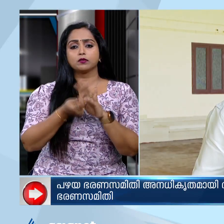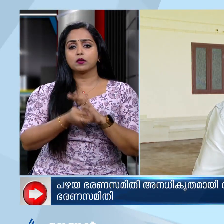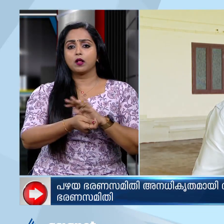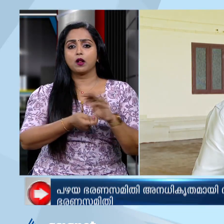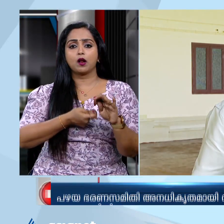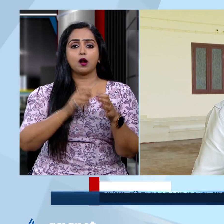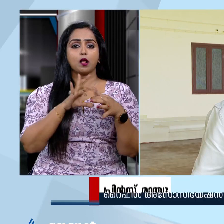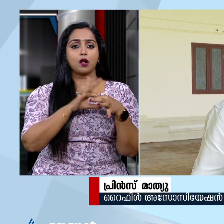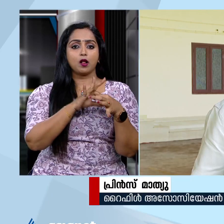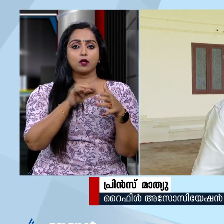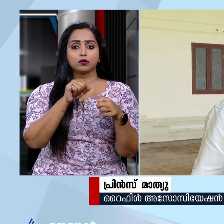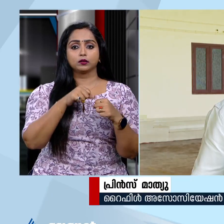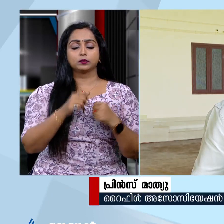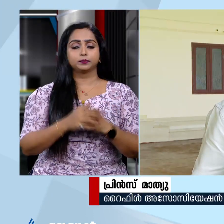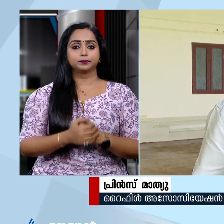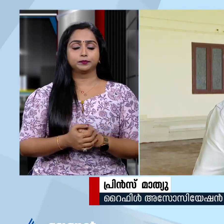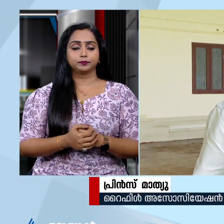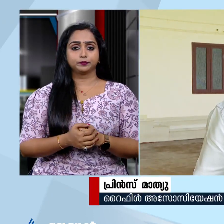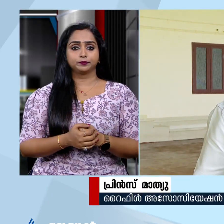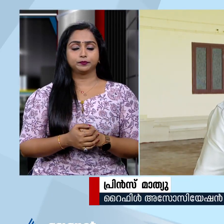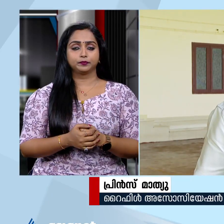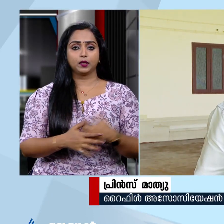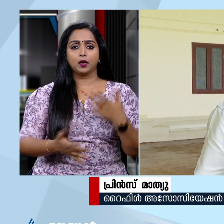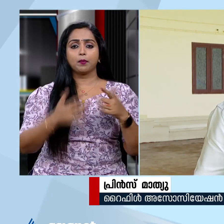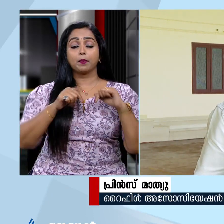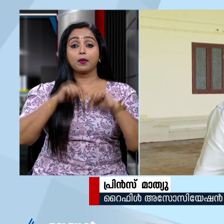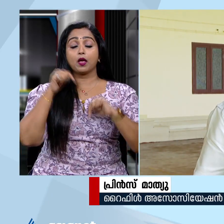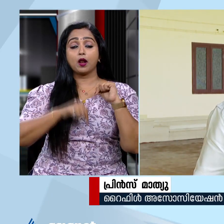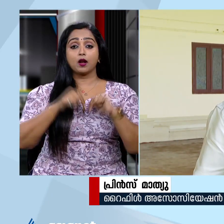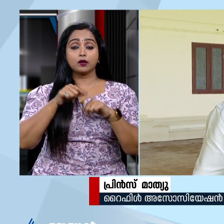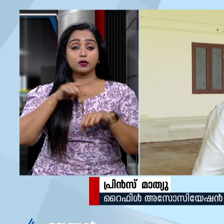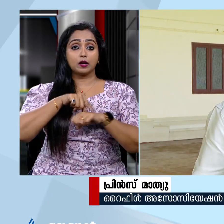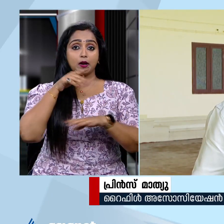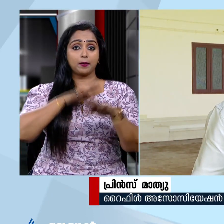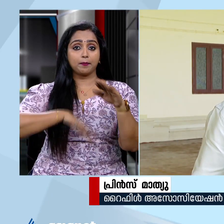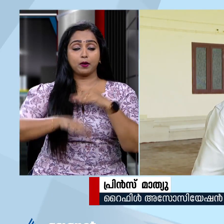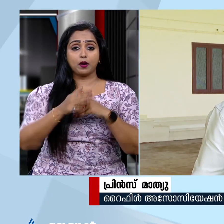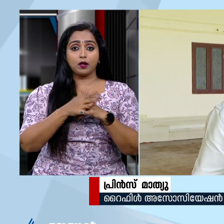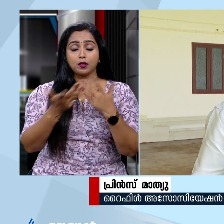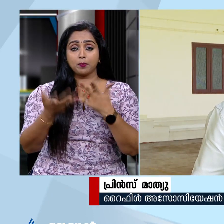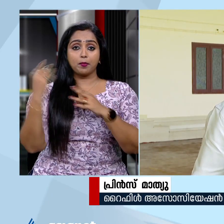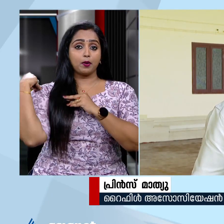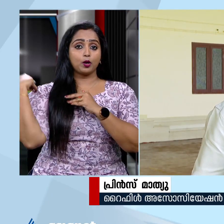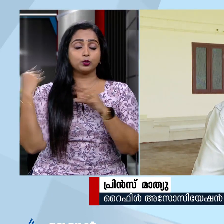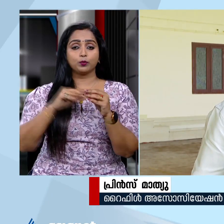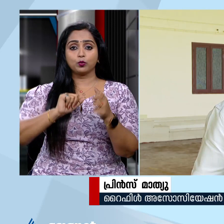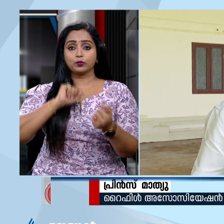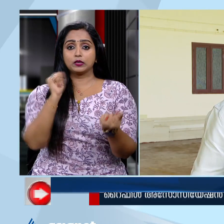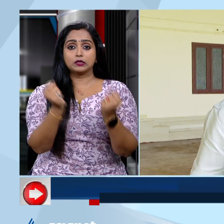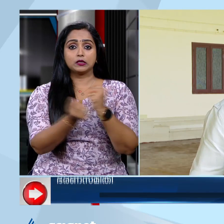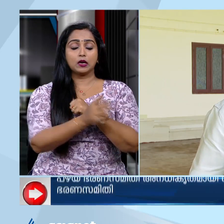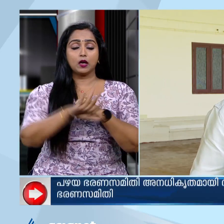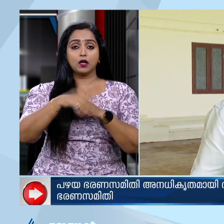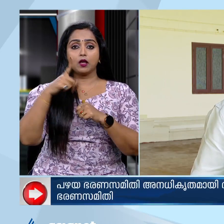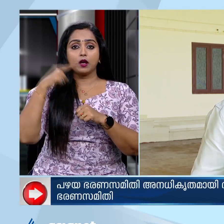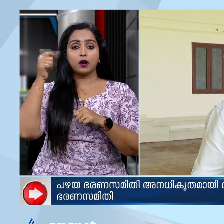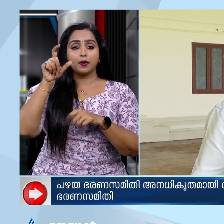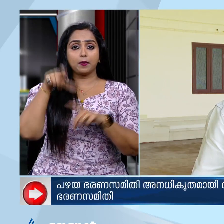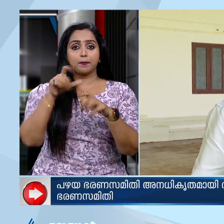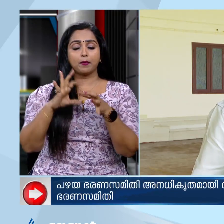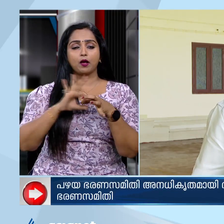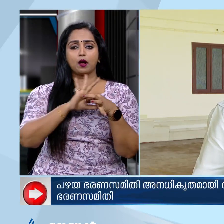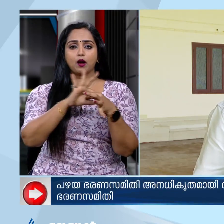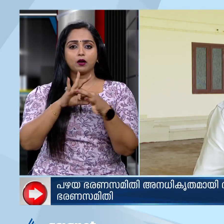പറയുന്നത്. അത് ഈ ഇലക്ഷൻ സമയത്ത് കഴിഞ്ഞിട്ട് അധികാര കൈമാറ്റം കഴിഞ്ഞിട്ട് കളക്ടർ കൂട്ടുനിന്നു, അതേ ഞങ്ങൾ